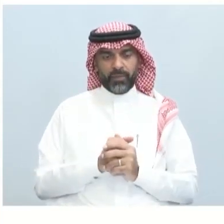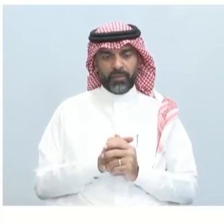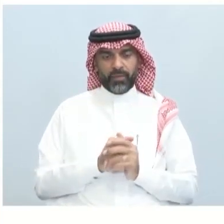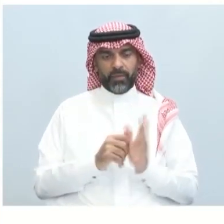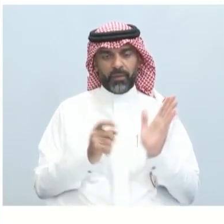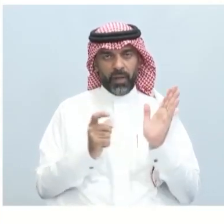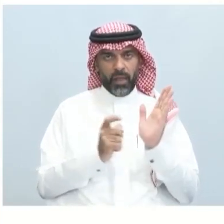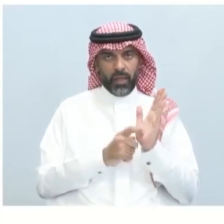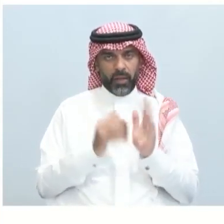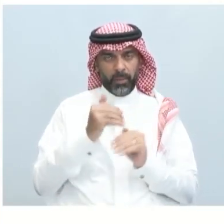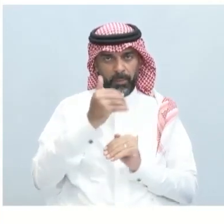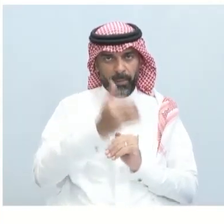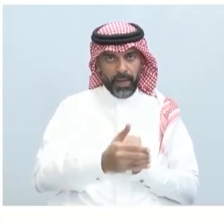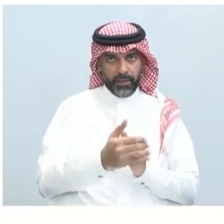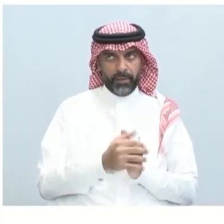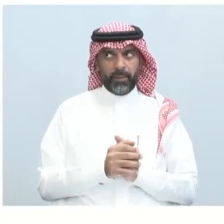نيكست.